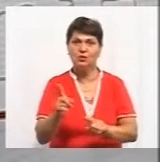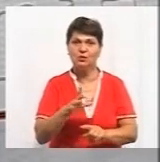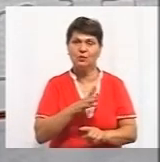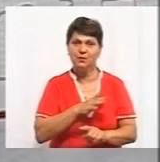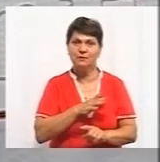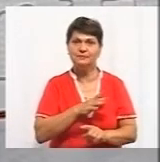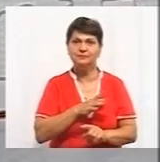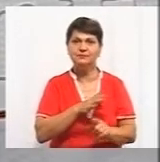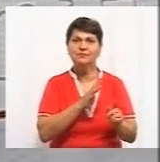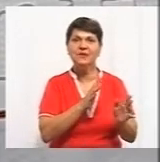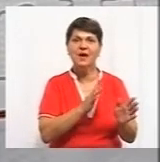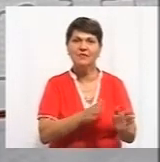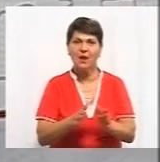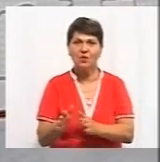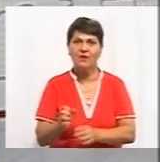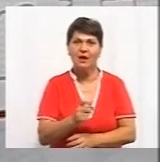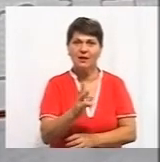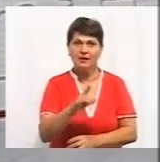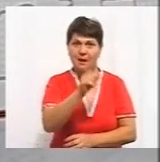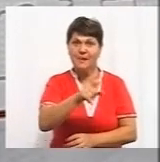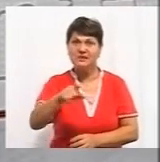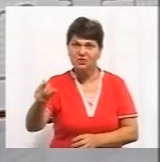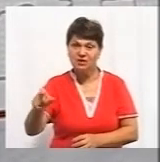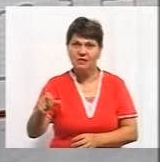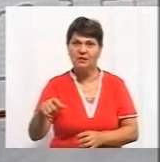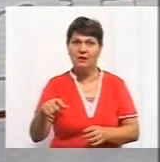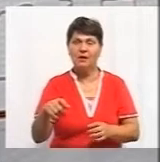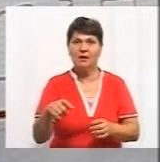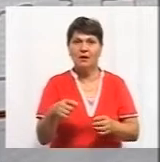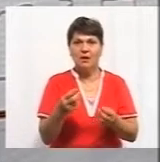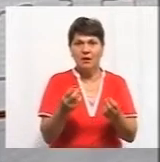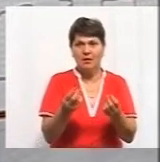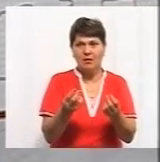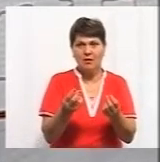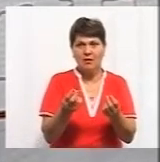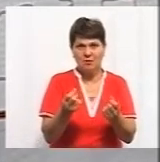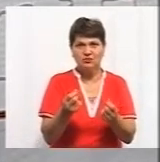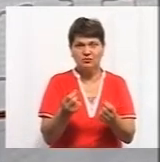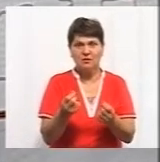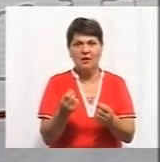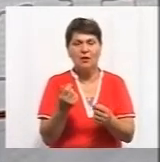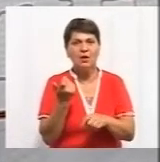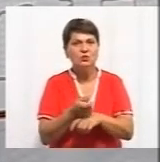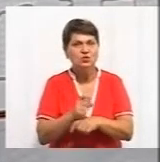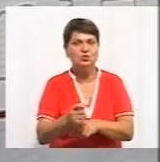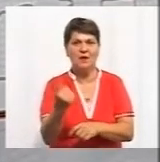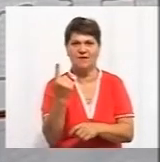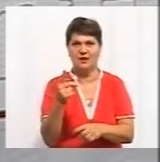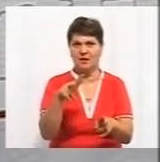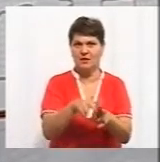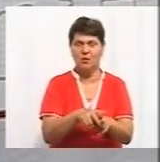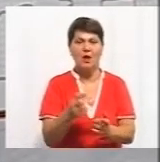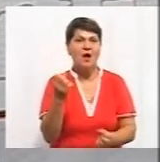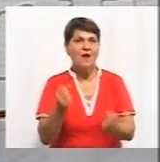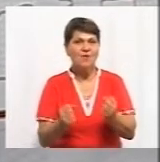сьогодні регулювати кількість пасажирів в салоні, продавати кошти, це ну, дуже велика нагрузка. Тому сьогодні те, що водій